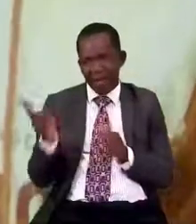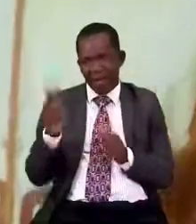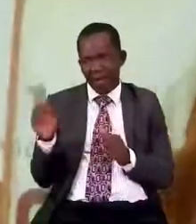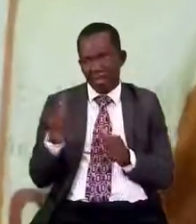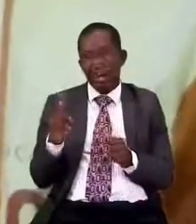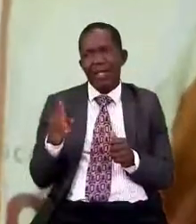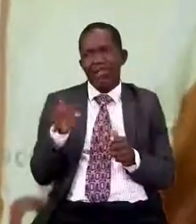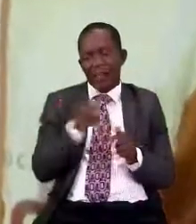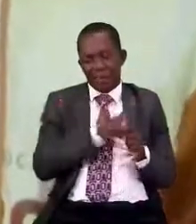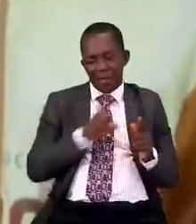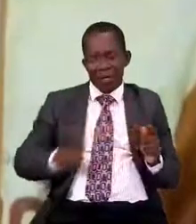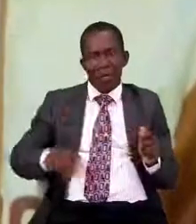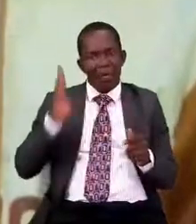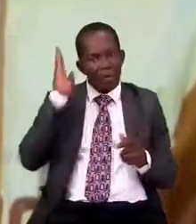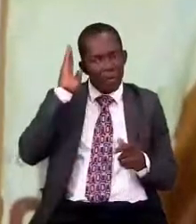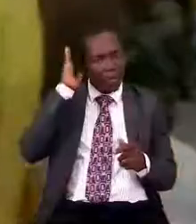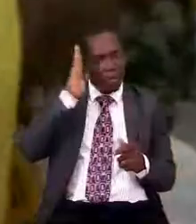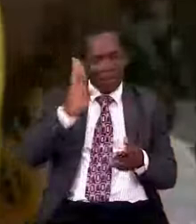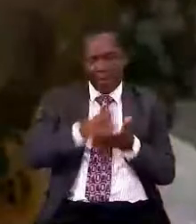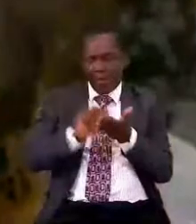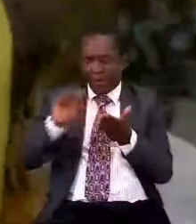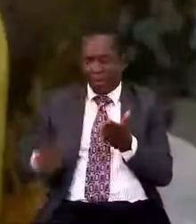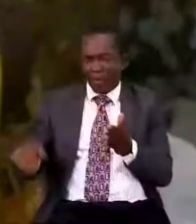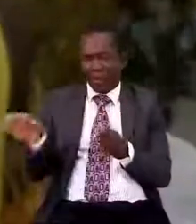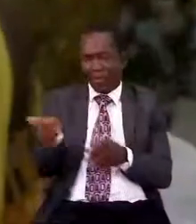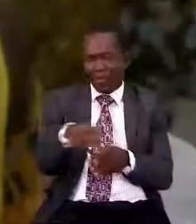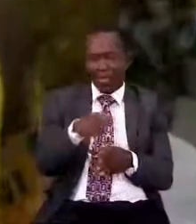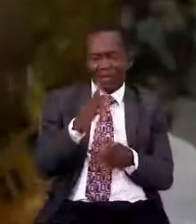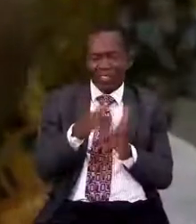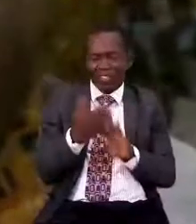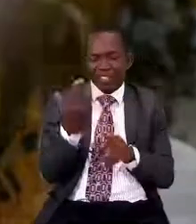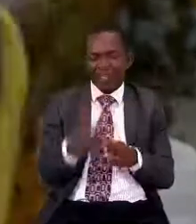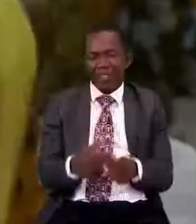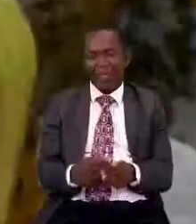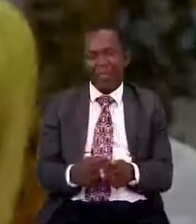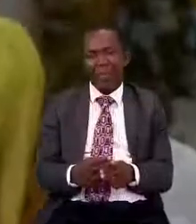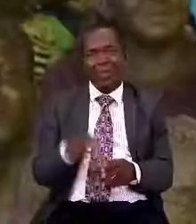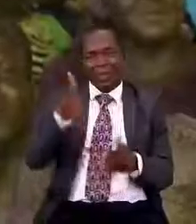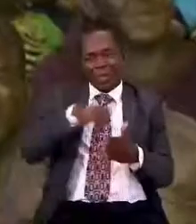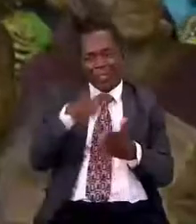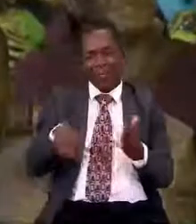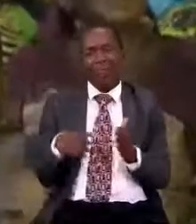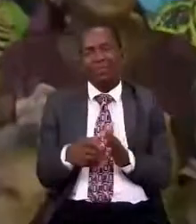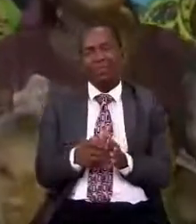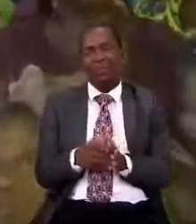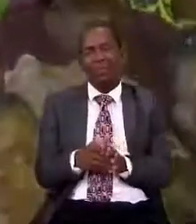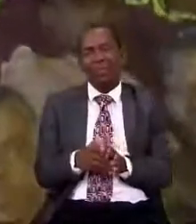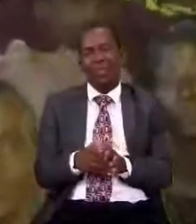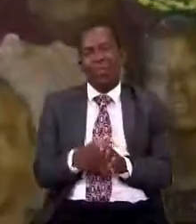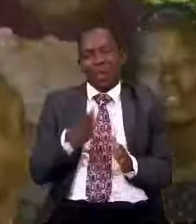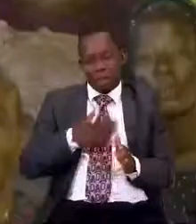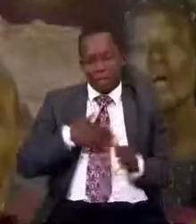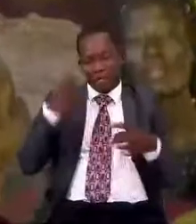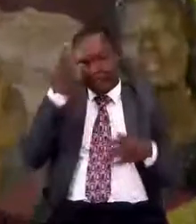Jésus-Christ. Annuler ma maladie. Il faut dire cela. Ma maladie est